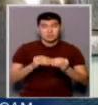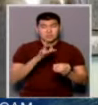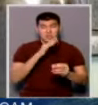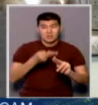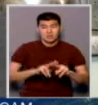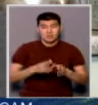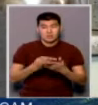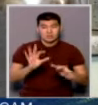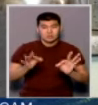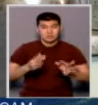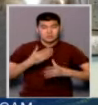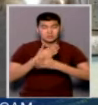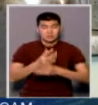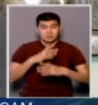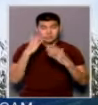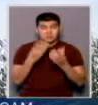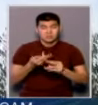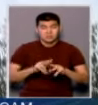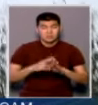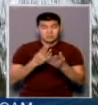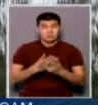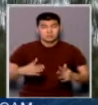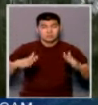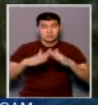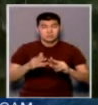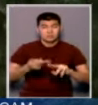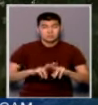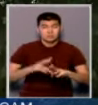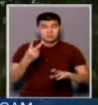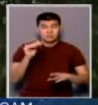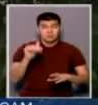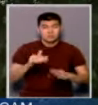Новая норма способствует сохранению очереди на жилье более 20 тысяч семей.